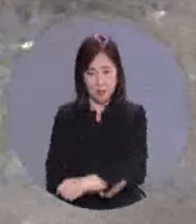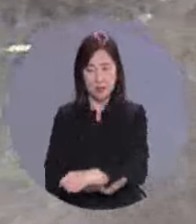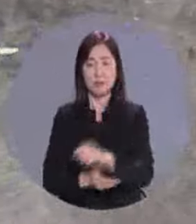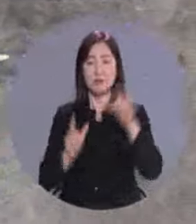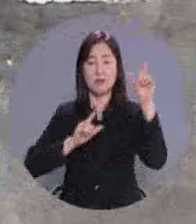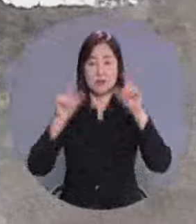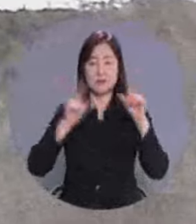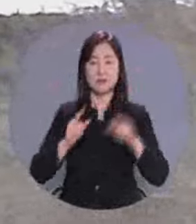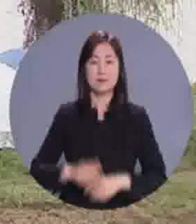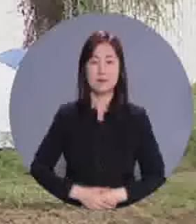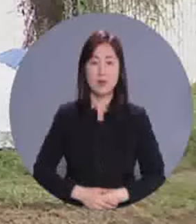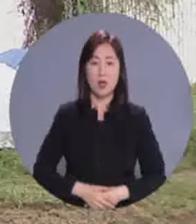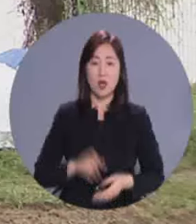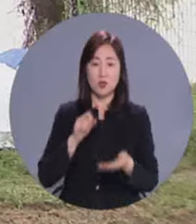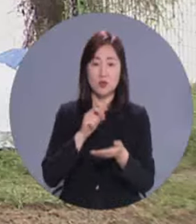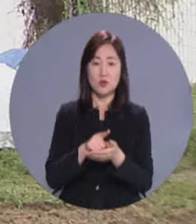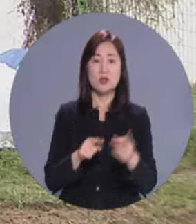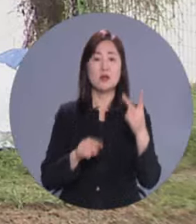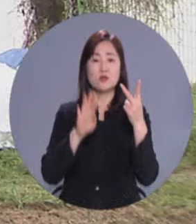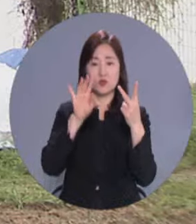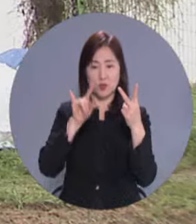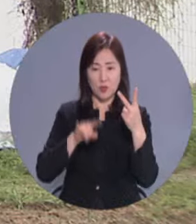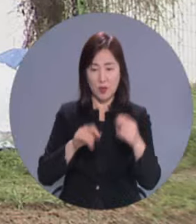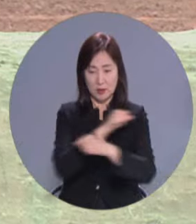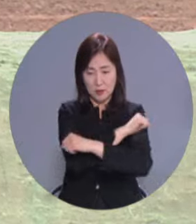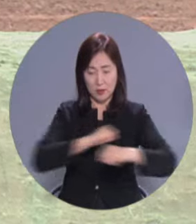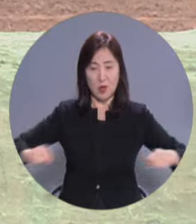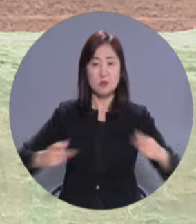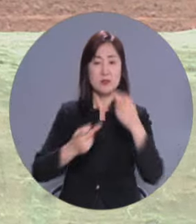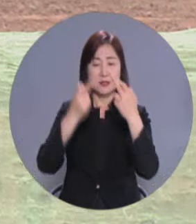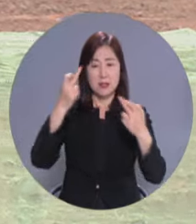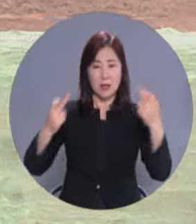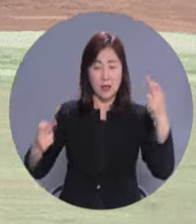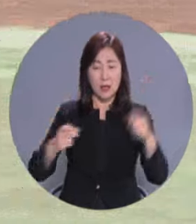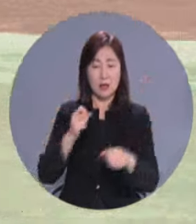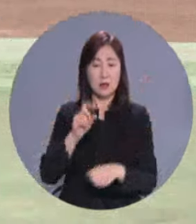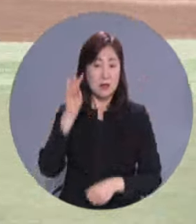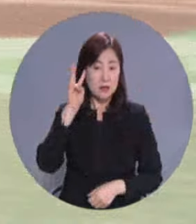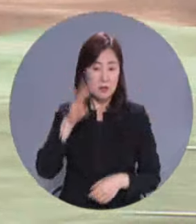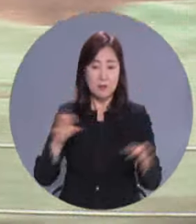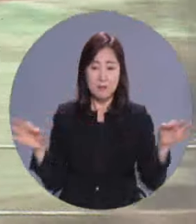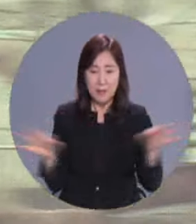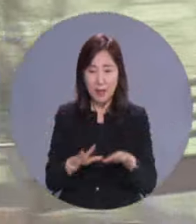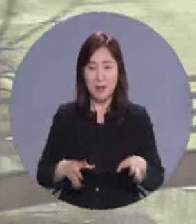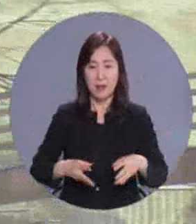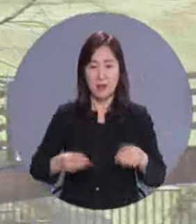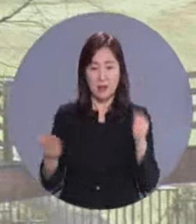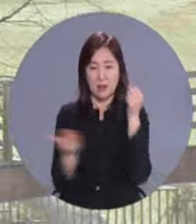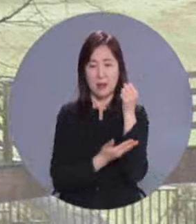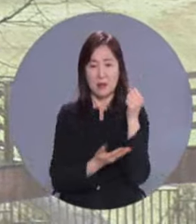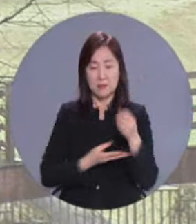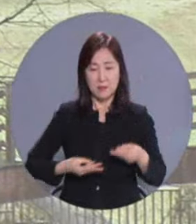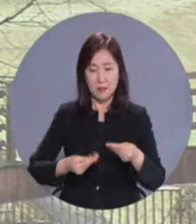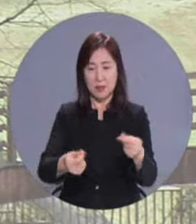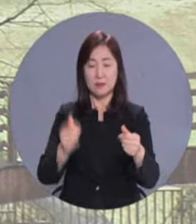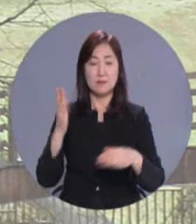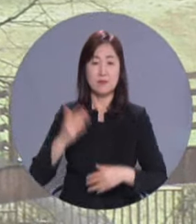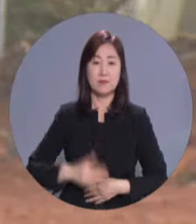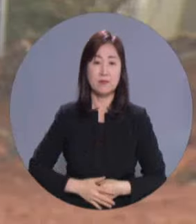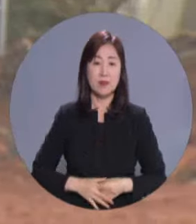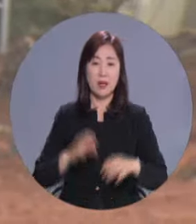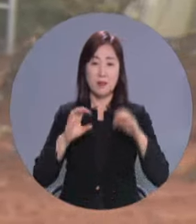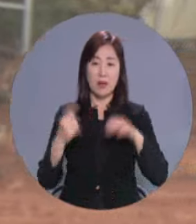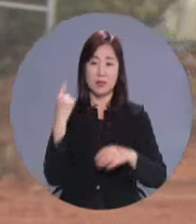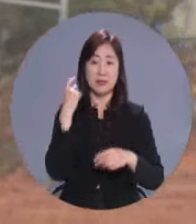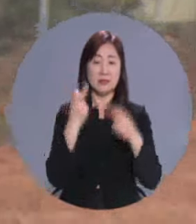쓰러집니다 축구장 두 개 면적인 이산에 있던 나무들은 불과 삼일만에 모두 되어졌습니다 마을 뒷산이